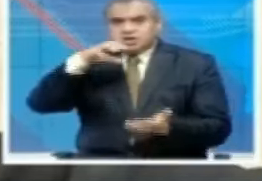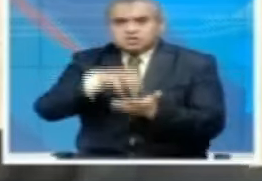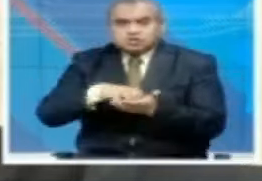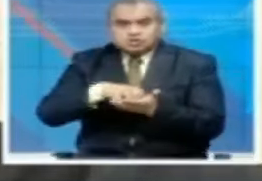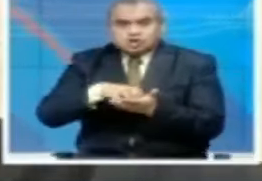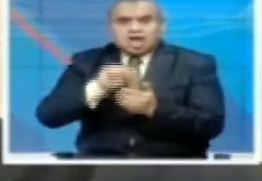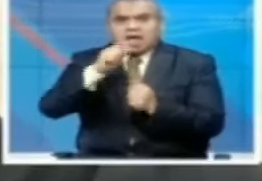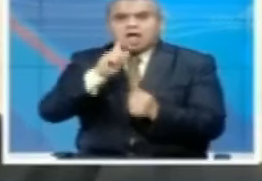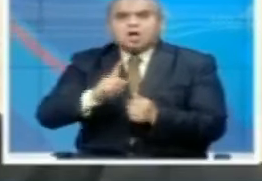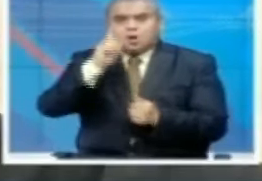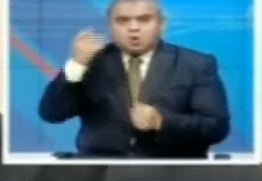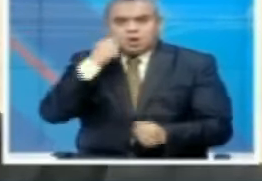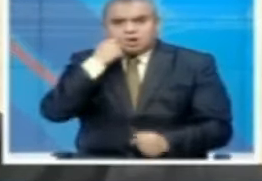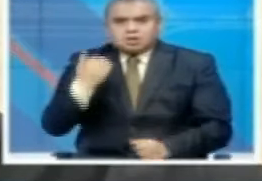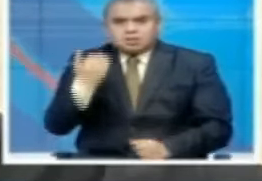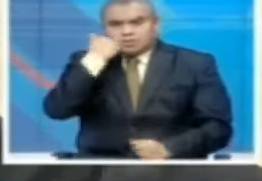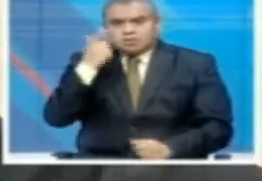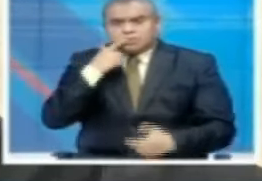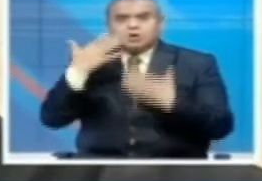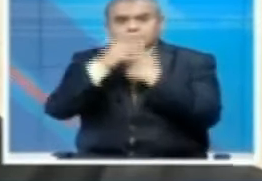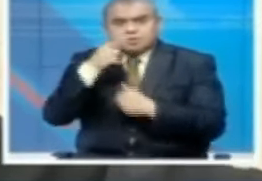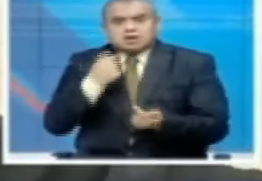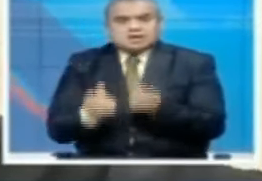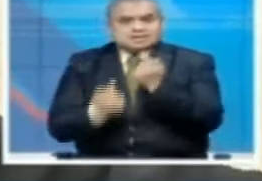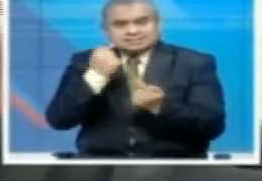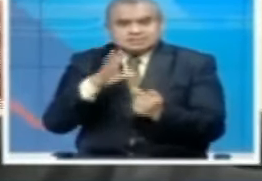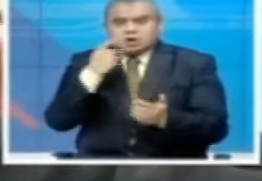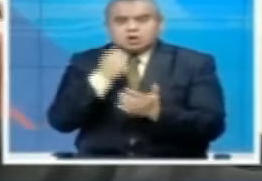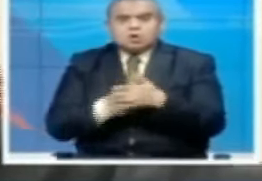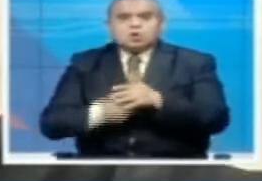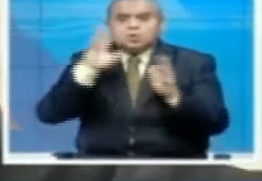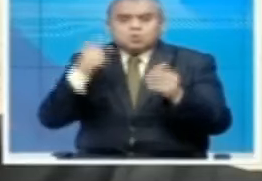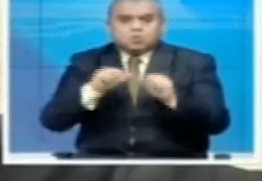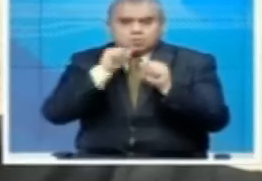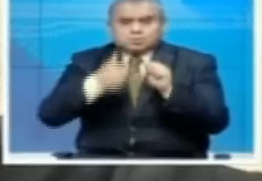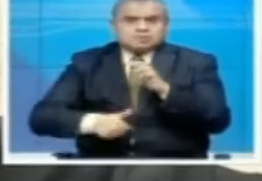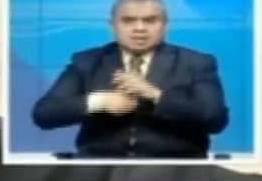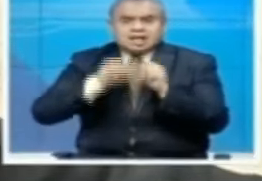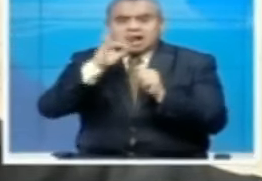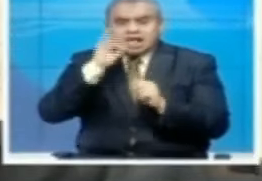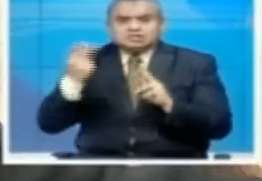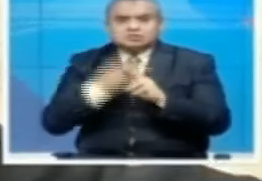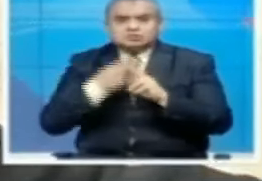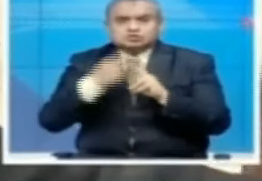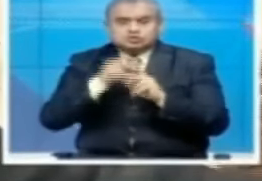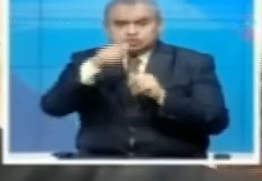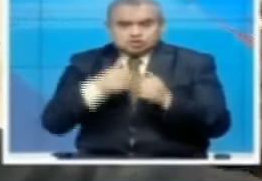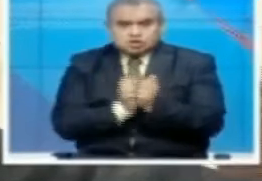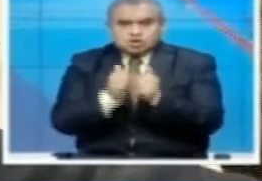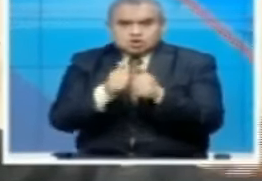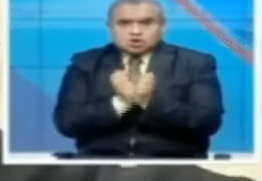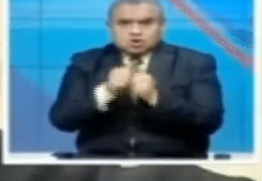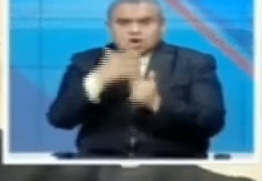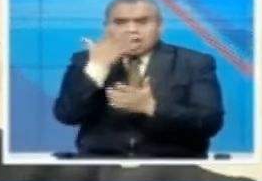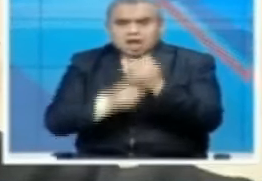في في مشروع زراعه، وهو ساعته لسه يعني عمال بيتكلم في الموضوع ده، وانا بحييه انه مهتم بابناء